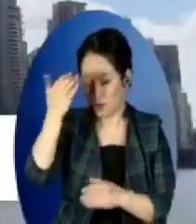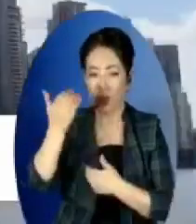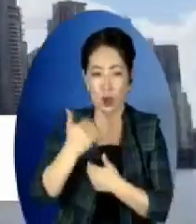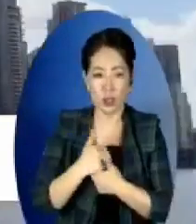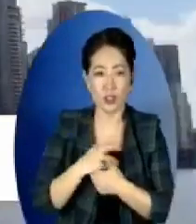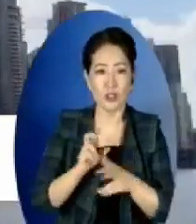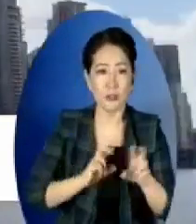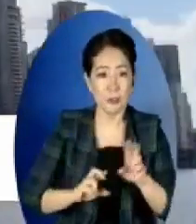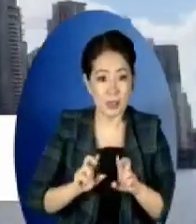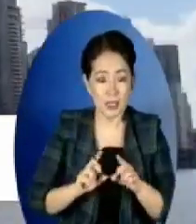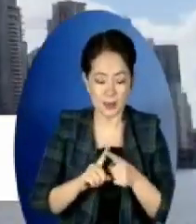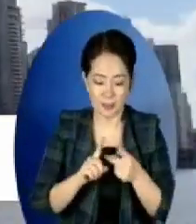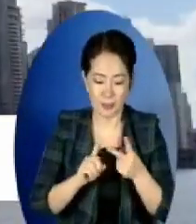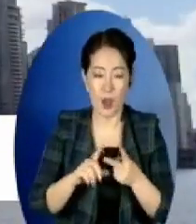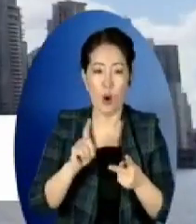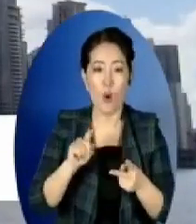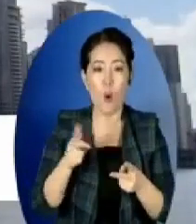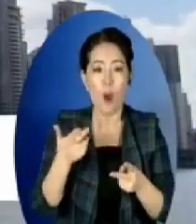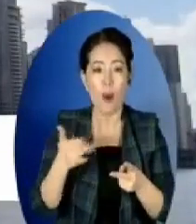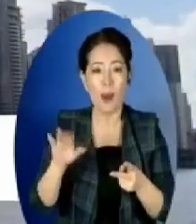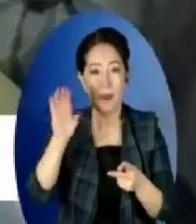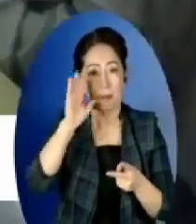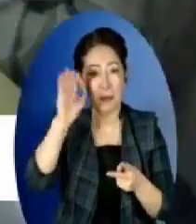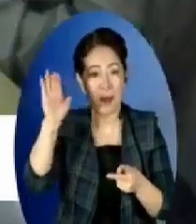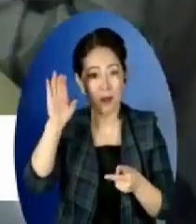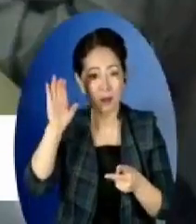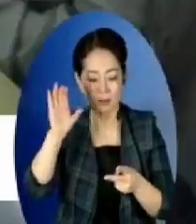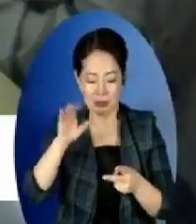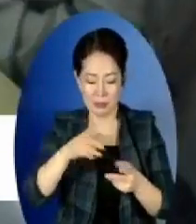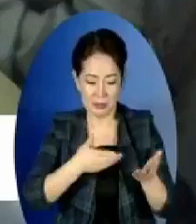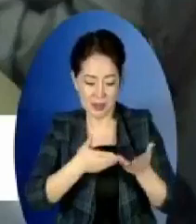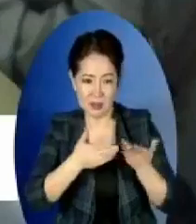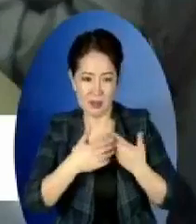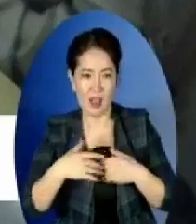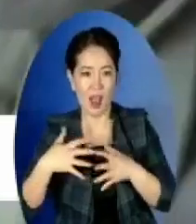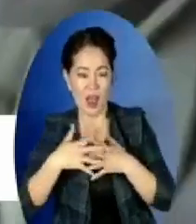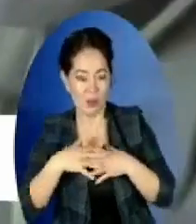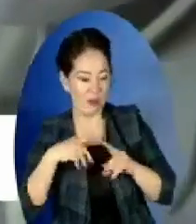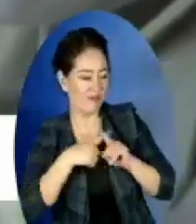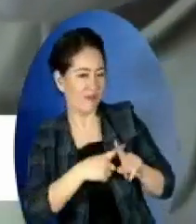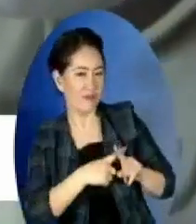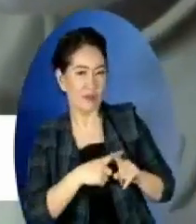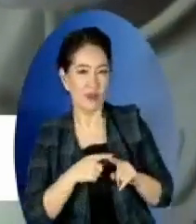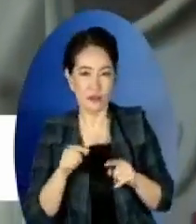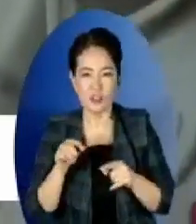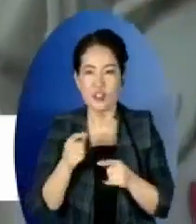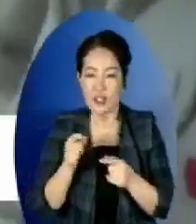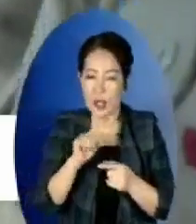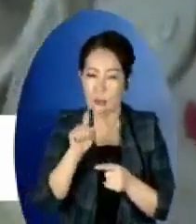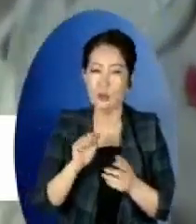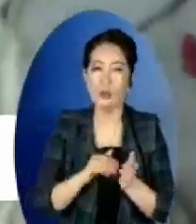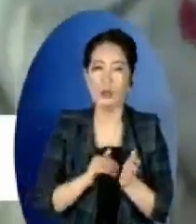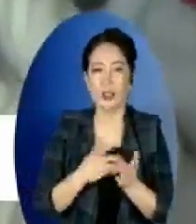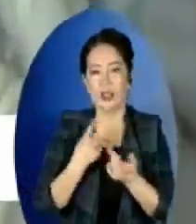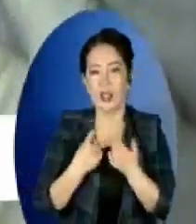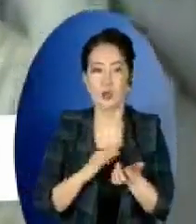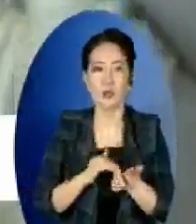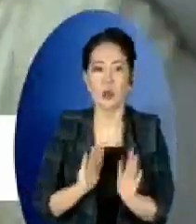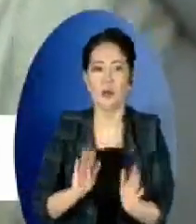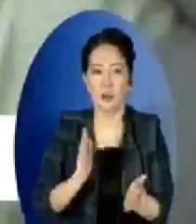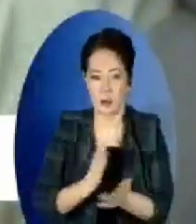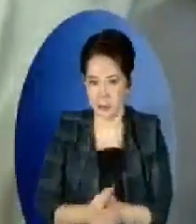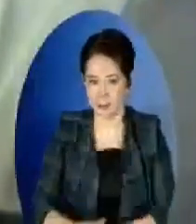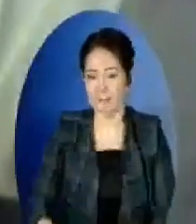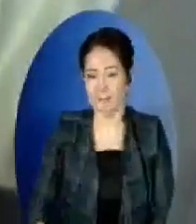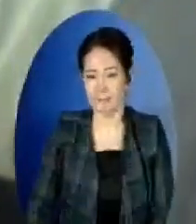болоод Huawei компани эсрэг Америкийн авсан 20 арга хэмжээ зэрэг олон асуудлаас үлдэж байгаа маа. Stepping in then